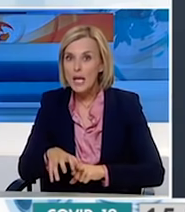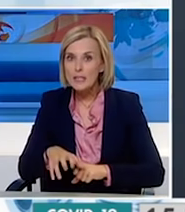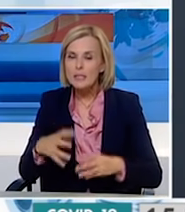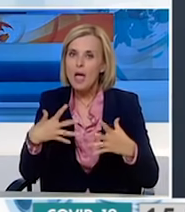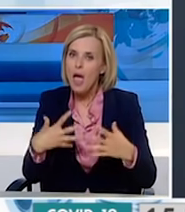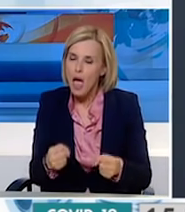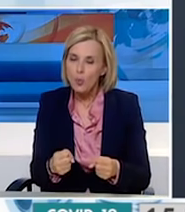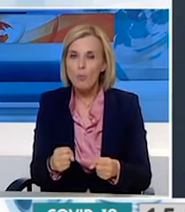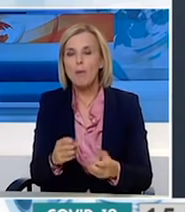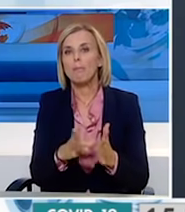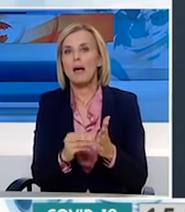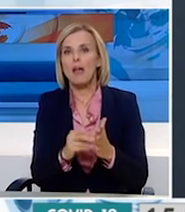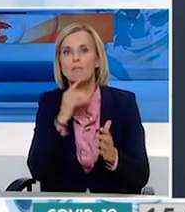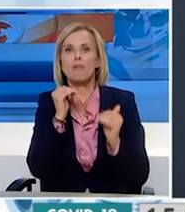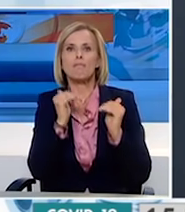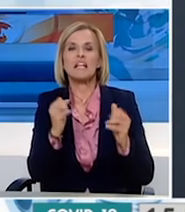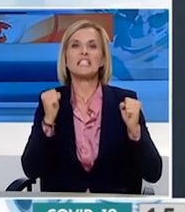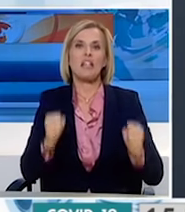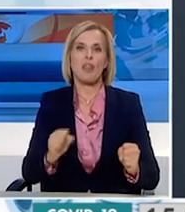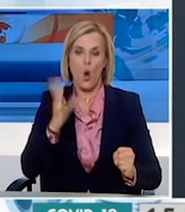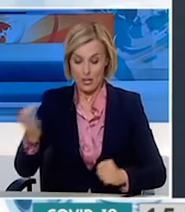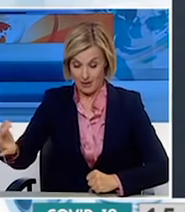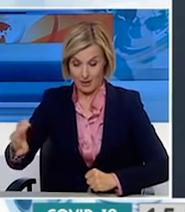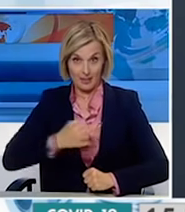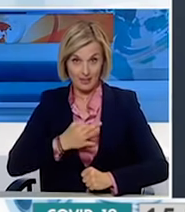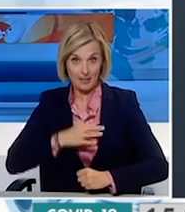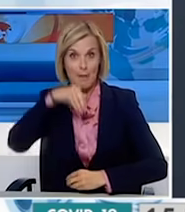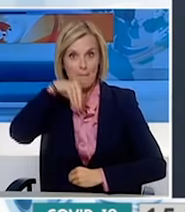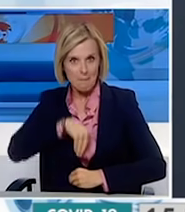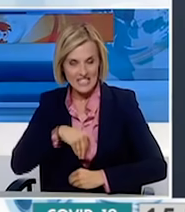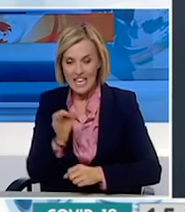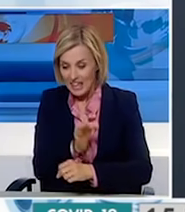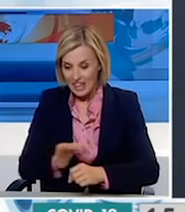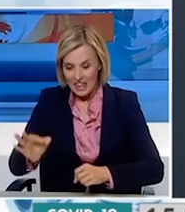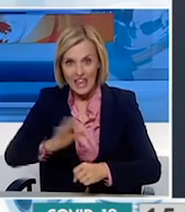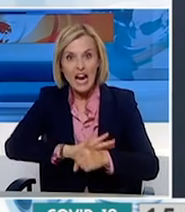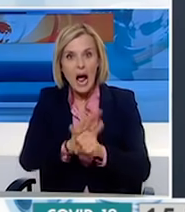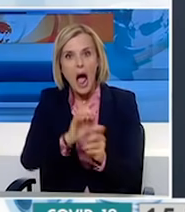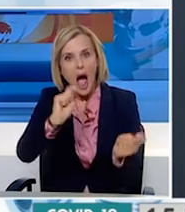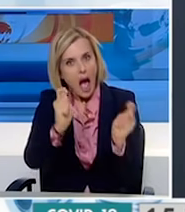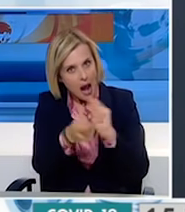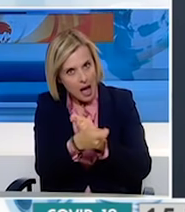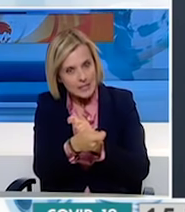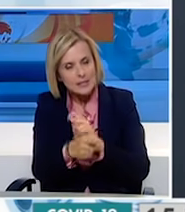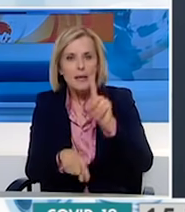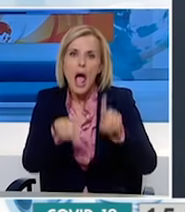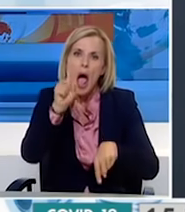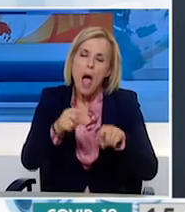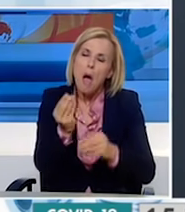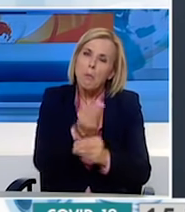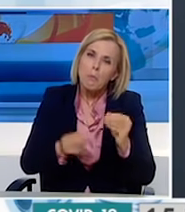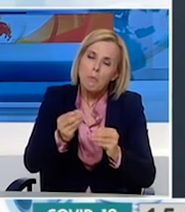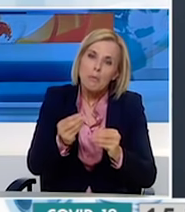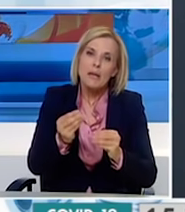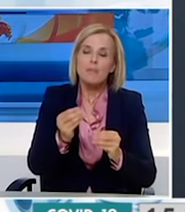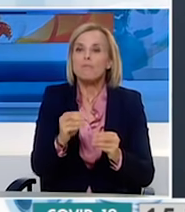αριθμό μεταλλάξεων, δηλαδή παραμένουν σταθερές. Αυτές οι περιοχές που ο ιός παρουσιάζει τις λιγότερες αλλαγές. Αυτές οι περιοχές